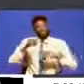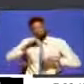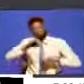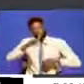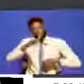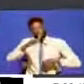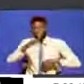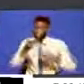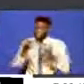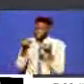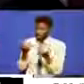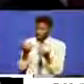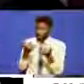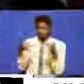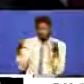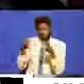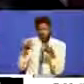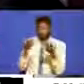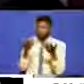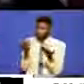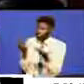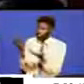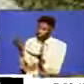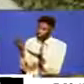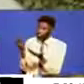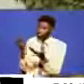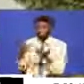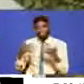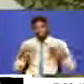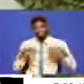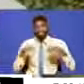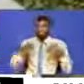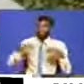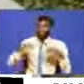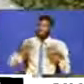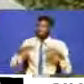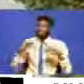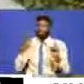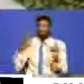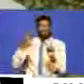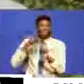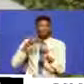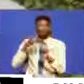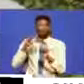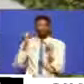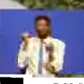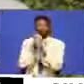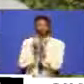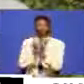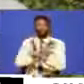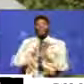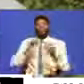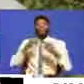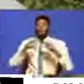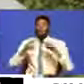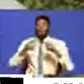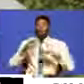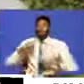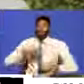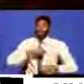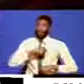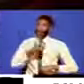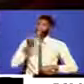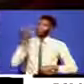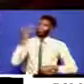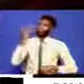sasa hivi ni usanii tu, ni uigizaji wa kupata ile ajira. Lakini sisi wakati wetu tulifanya kama kitu